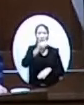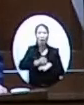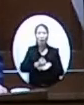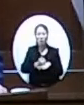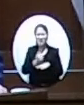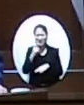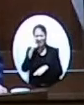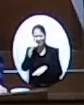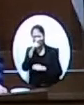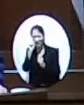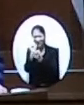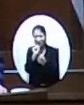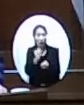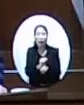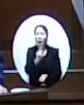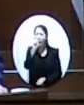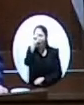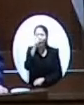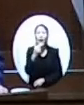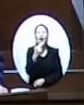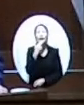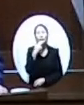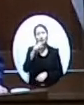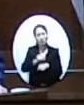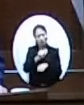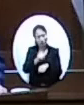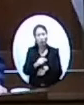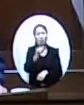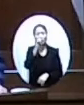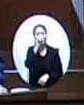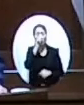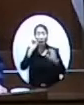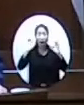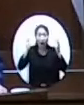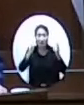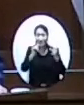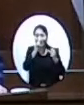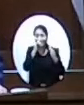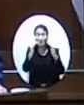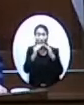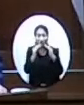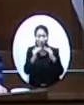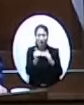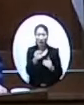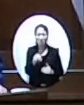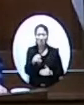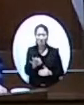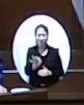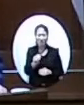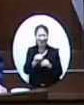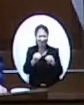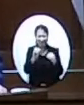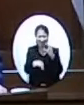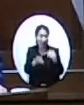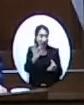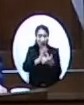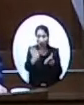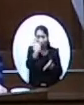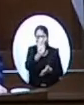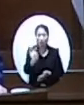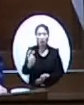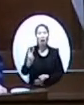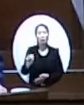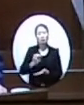물질을 일절 함유하지 않은 것이 특징입니다. 아이들이 있는 가정에서 합성 세제 대신 EM을